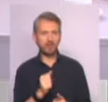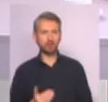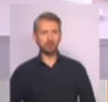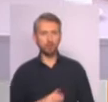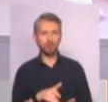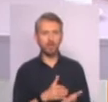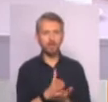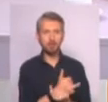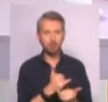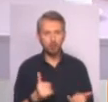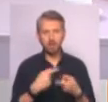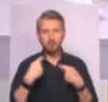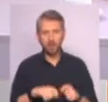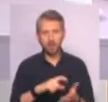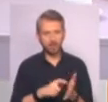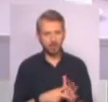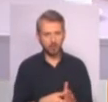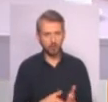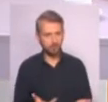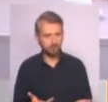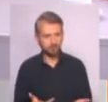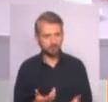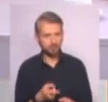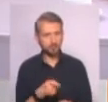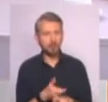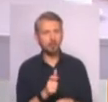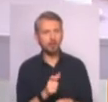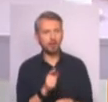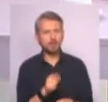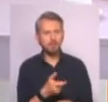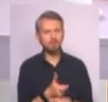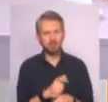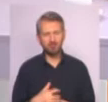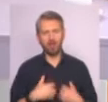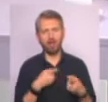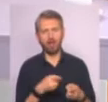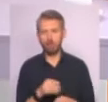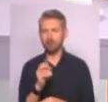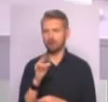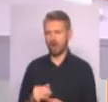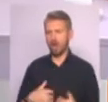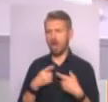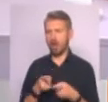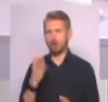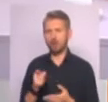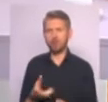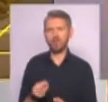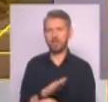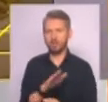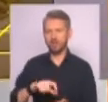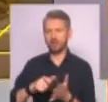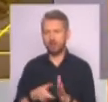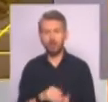житлово-комунальні послуги продали квартиру. Ну, але постійно цим більше лякають. Цим більше, от лякають ЖЕКи, постійно лякають, якщо ви не сплатите комунальні послуги. Це і